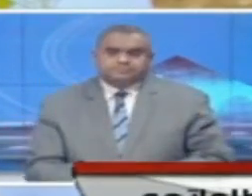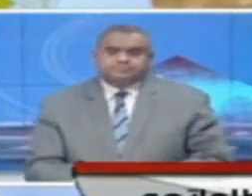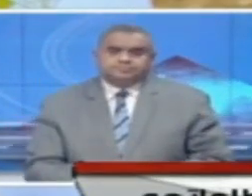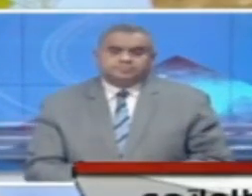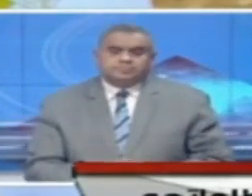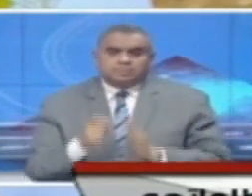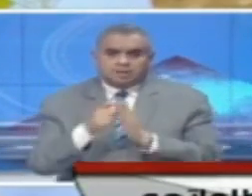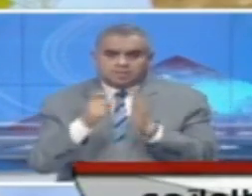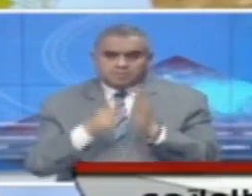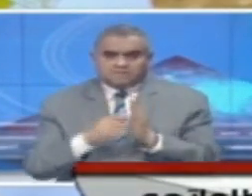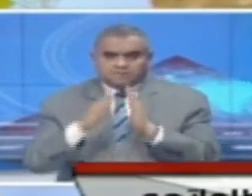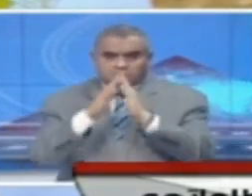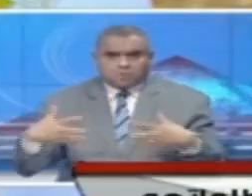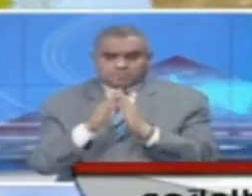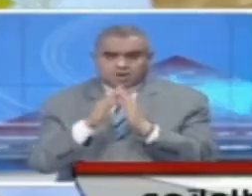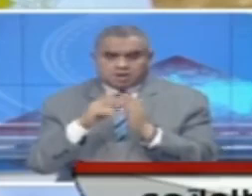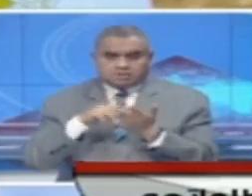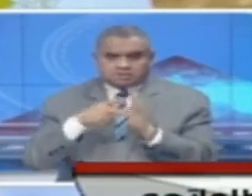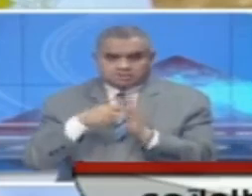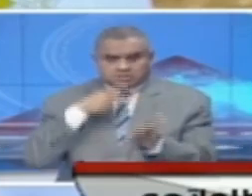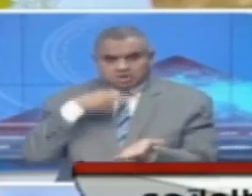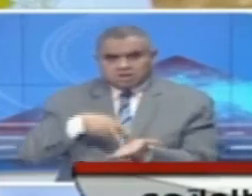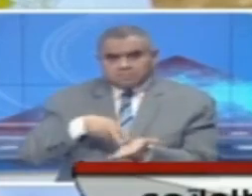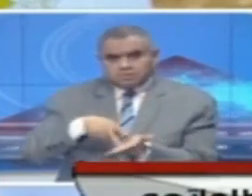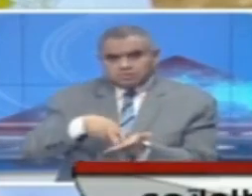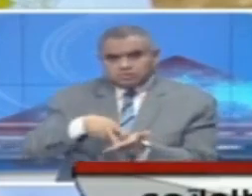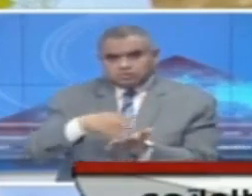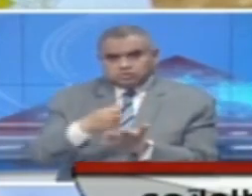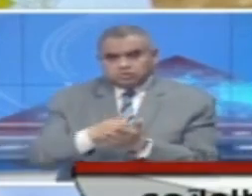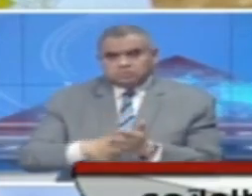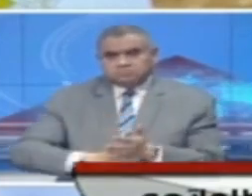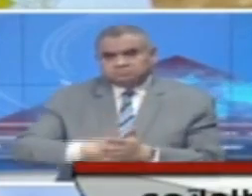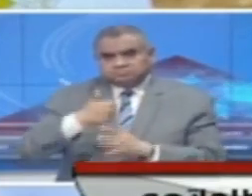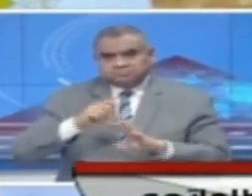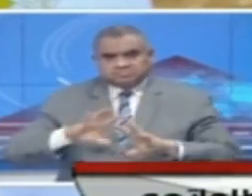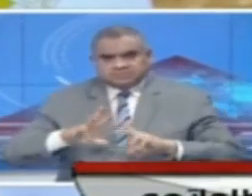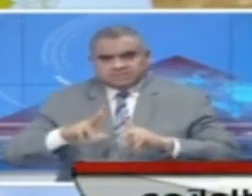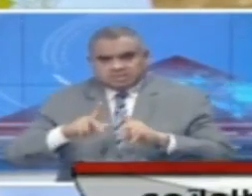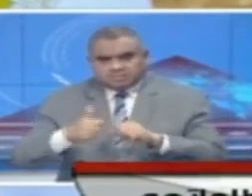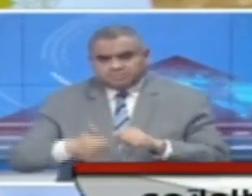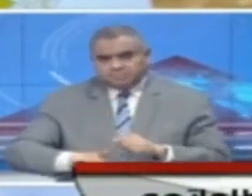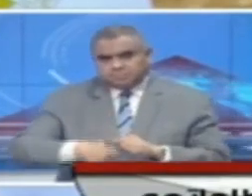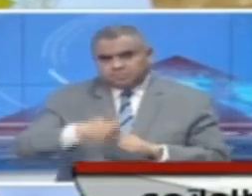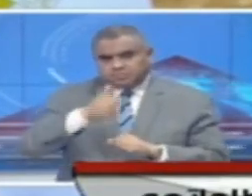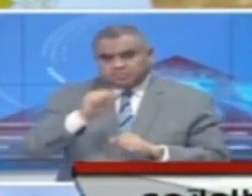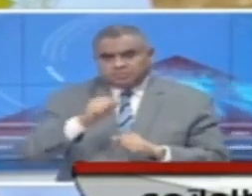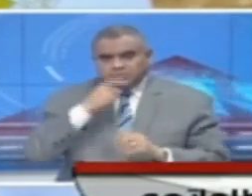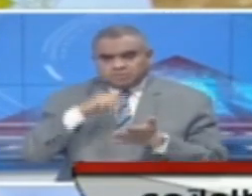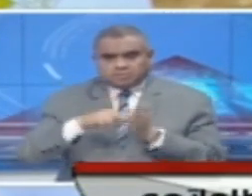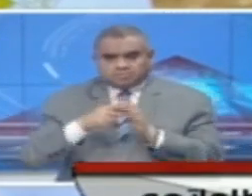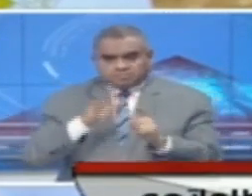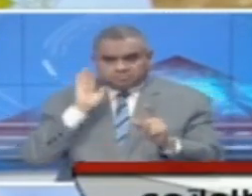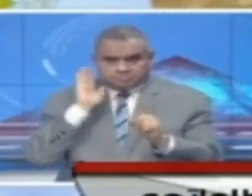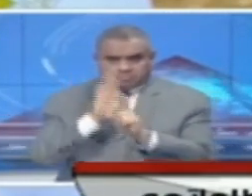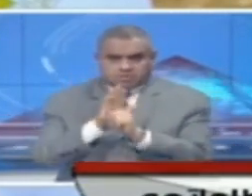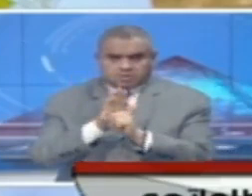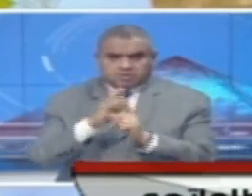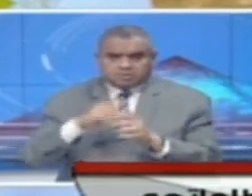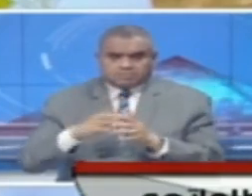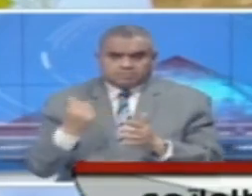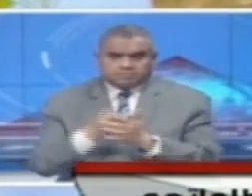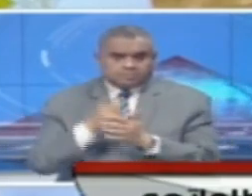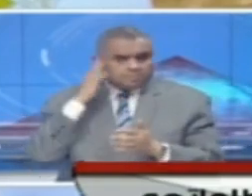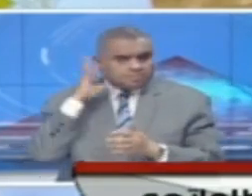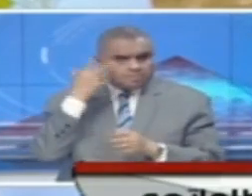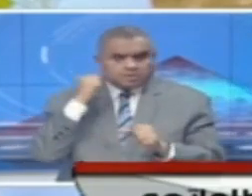أن مصر قد وجدت طريقها إلى التنمية الحقيقية مدعومة باصطفاف